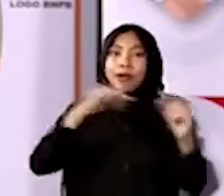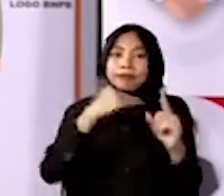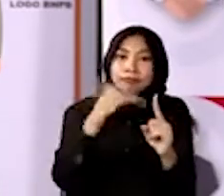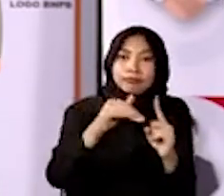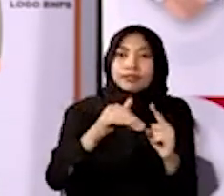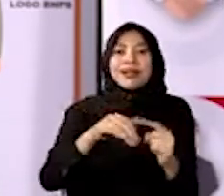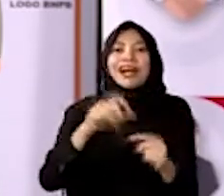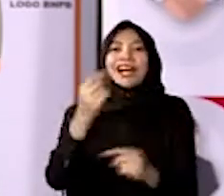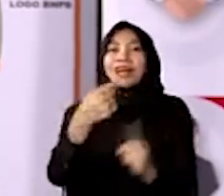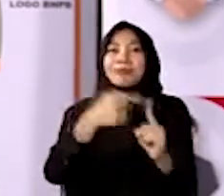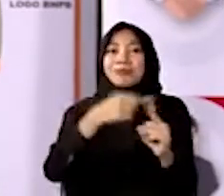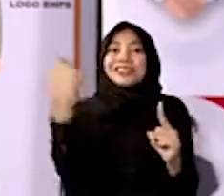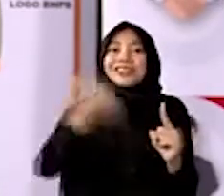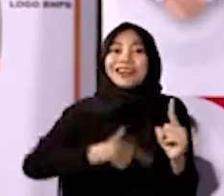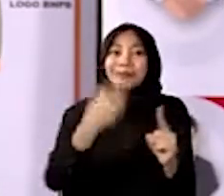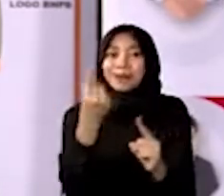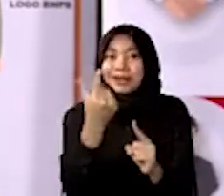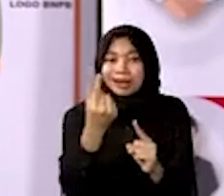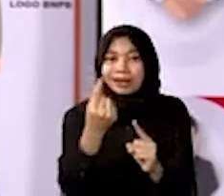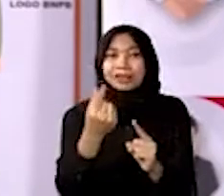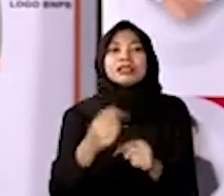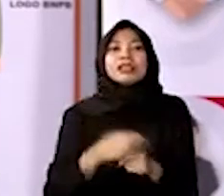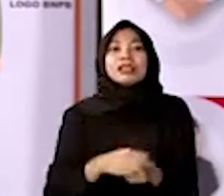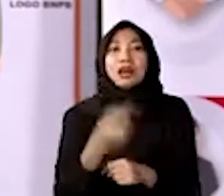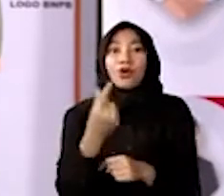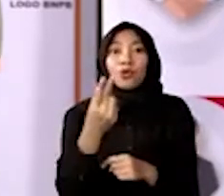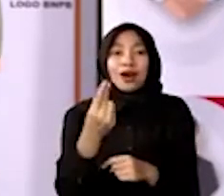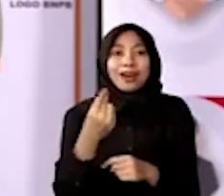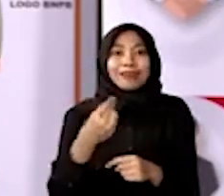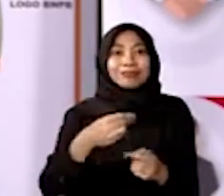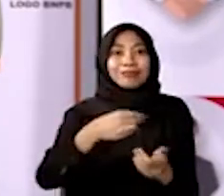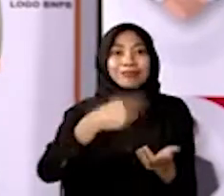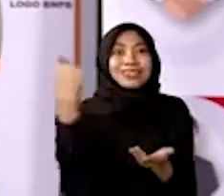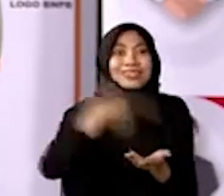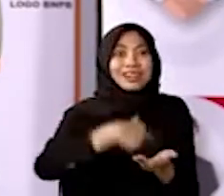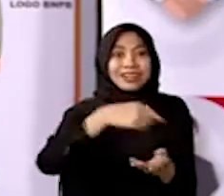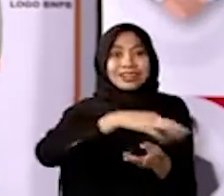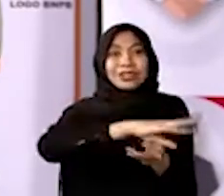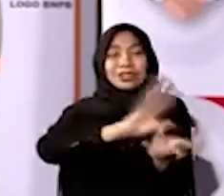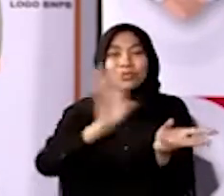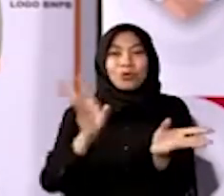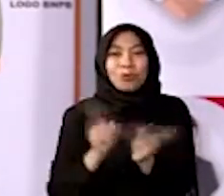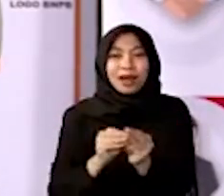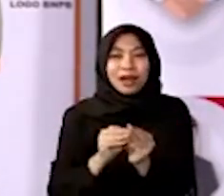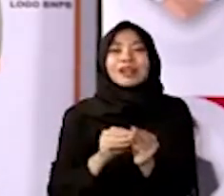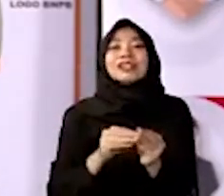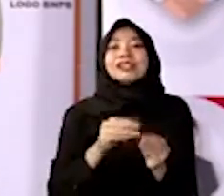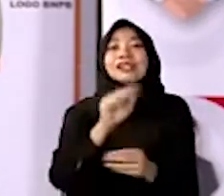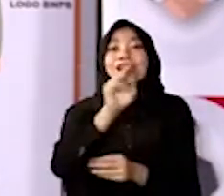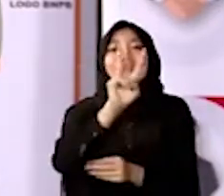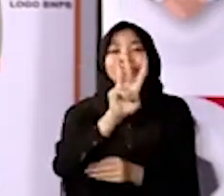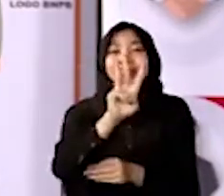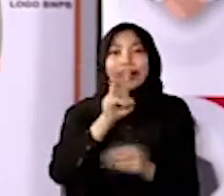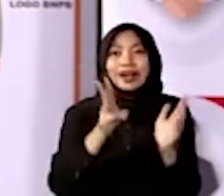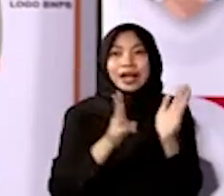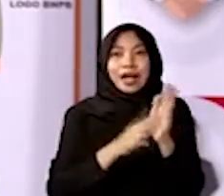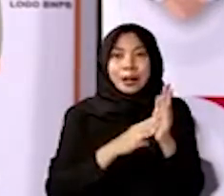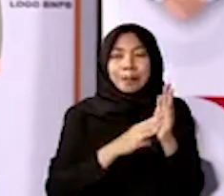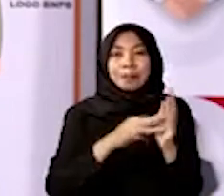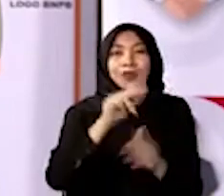yang denda administrasi nah denda ini kalau kita lihat sampai dengan hari ini lebih kurang sebanyak R mili